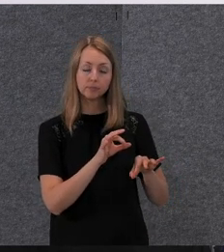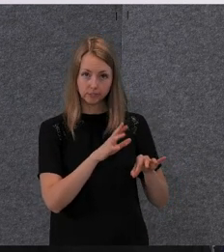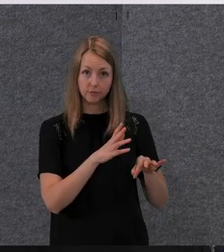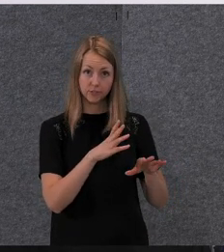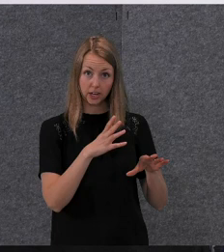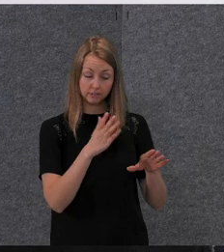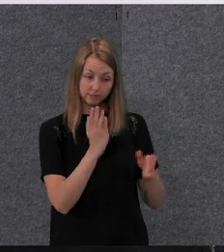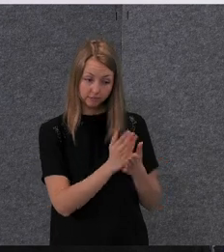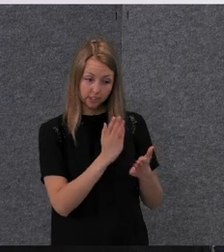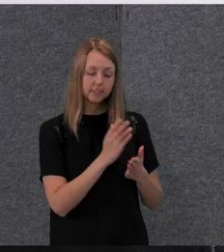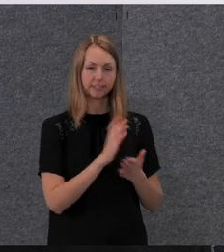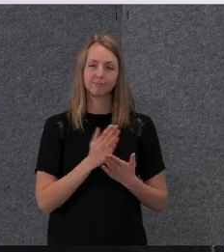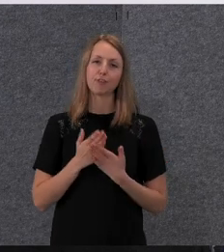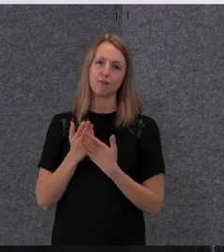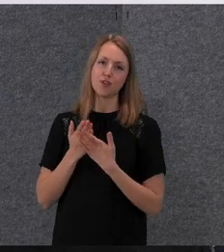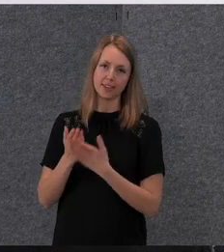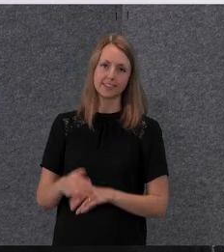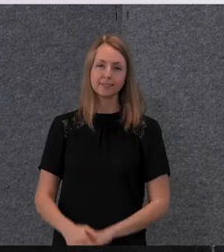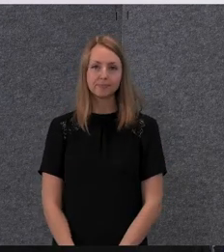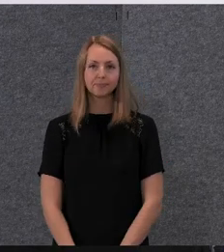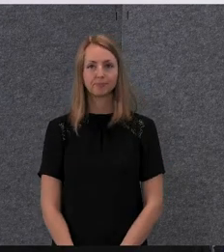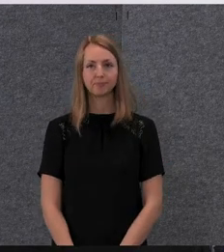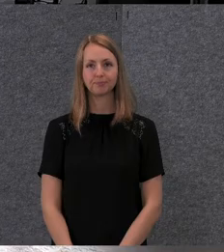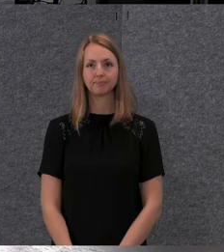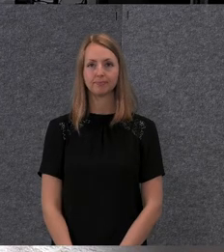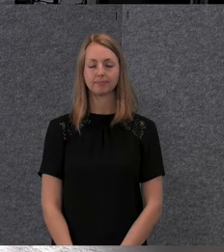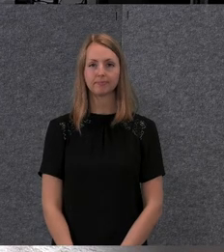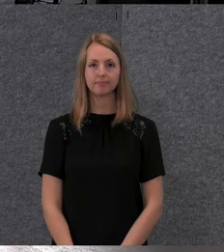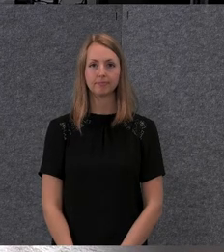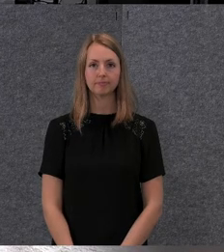weitergeht, wird es auch für uns, für die Versammlung hier weitergehen.